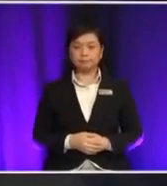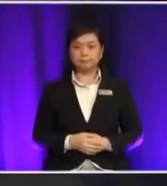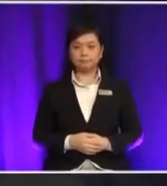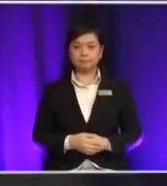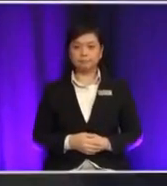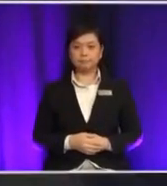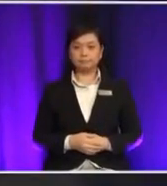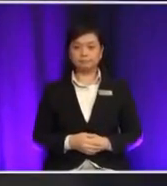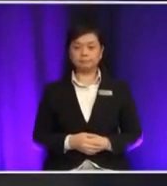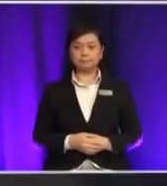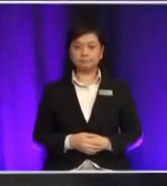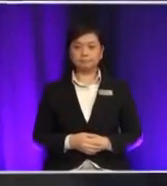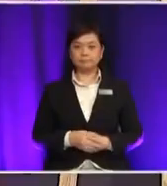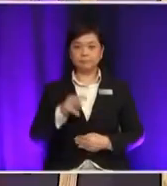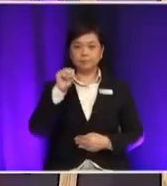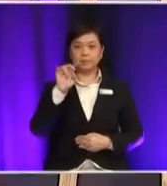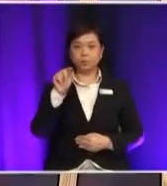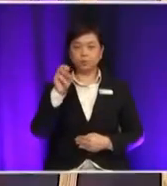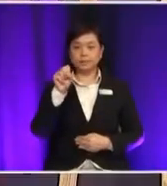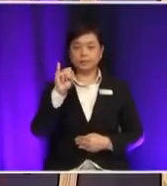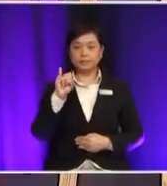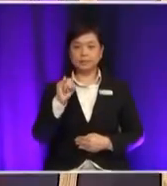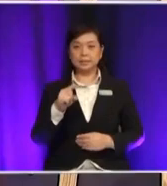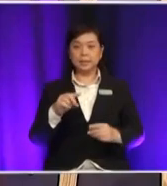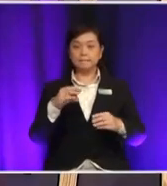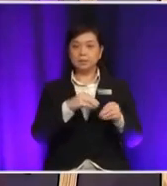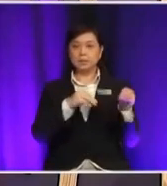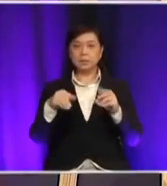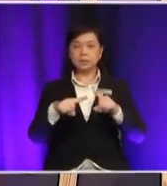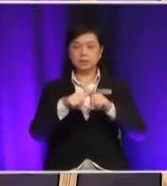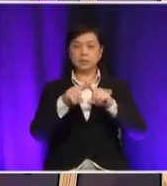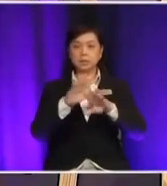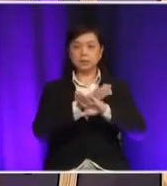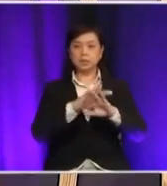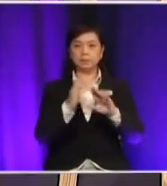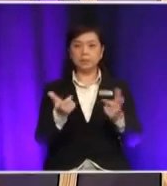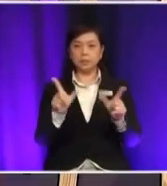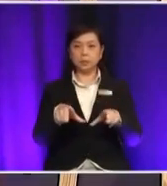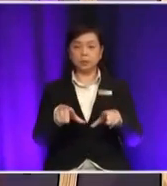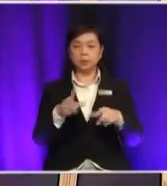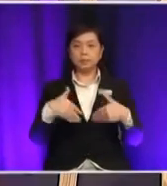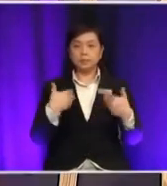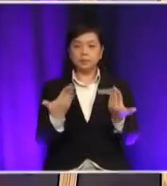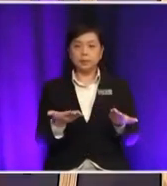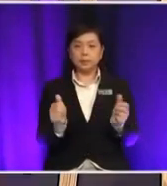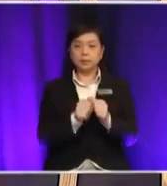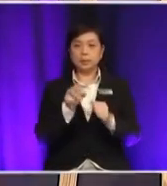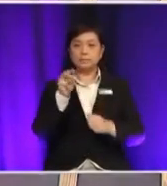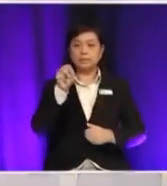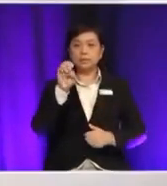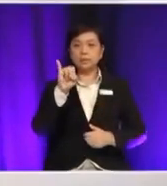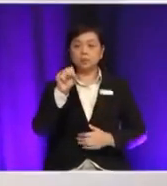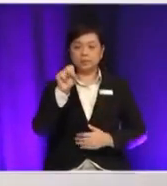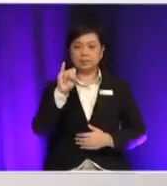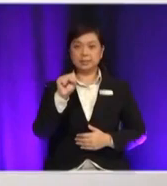Oke mitosis pindah silang tidak berlaku Kriss Bagaimana pula dengan meiosis